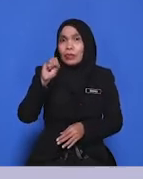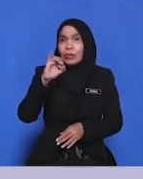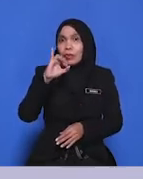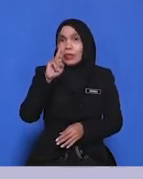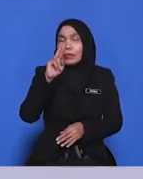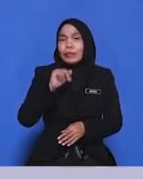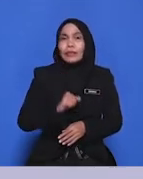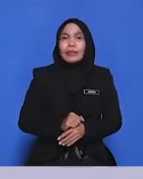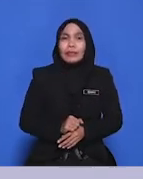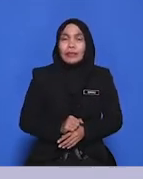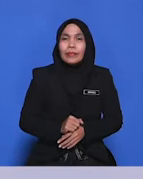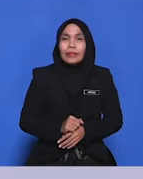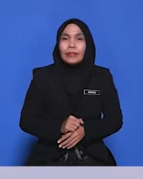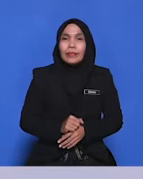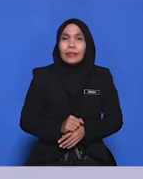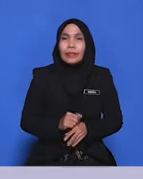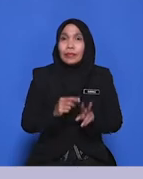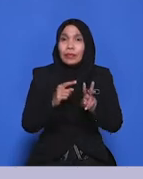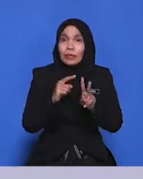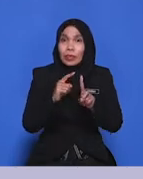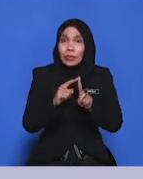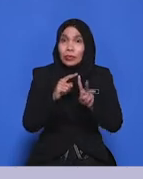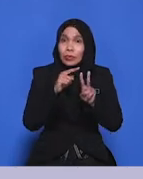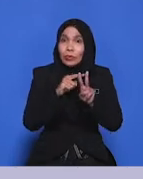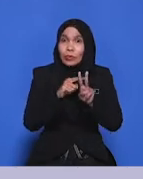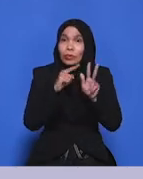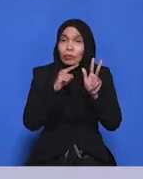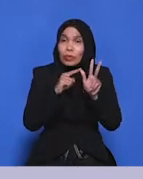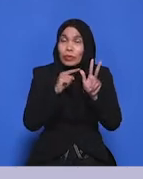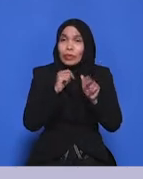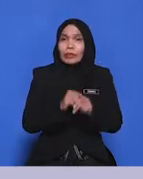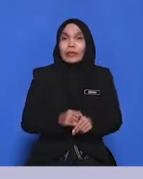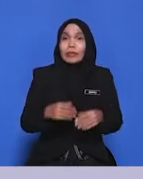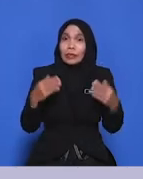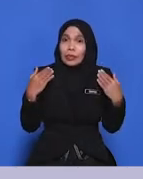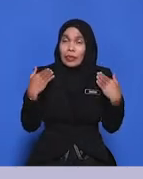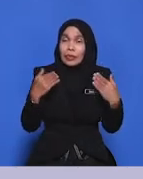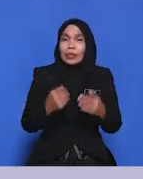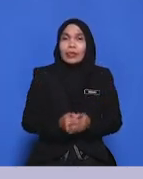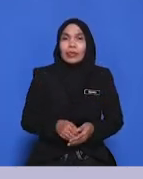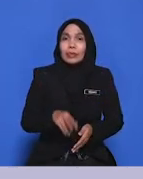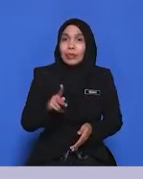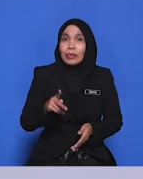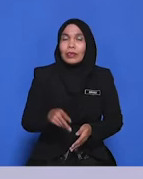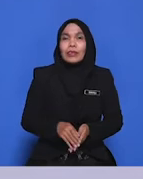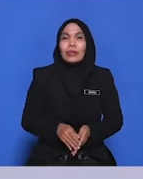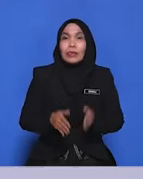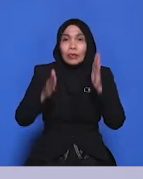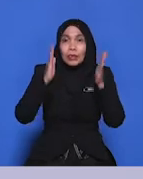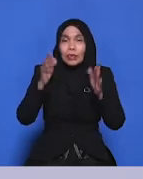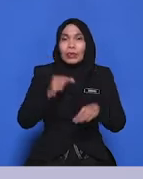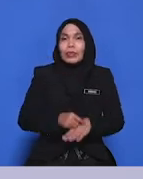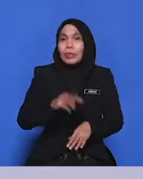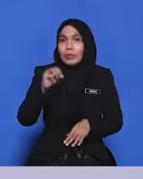Syekh Tahir Jalaluddin, Sayyid Syekh Al-Hadi dan Syekh Abu Bakar Al-Ash'ari. Gerakan Islah ini